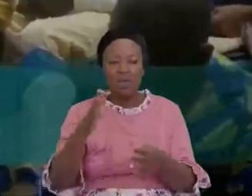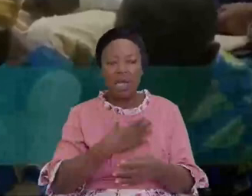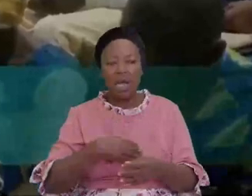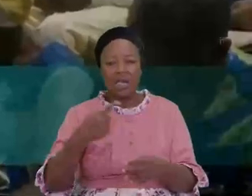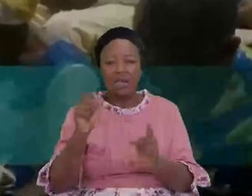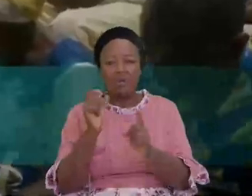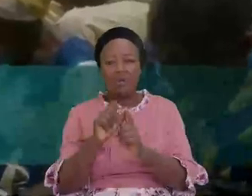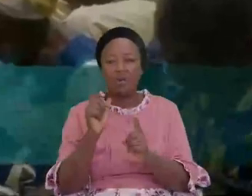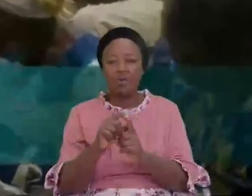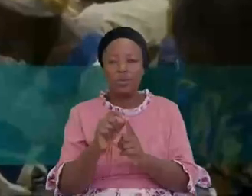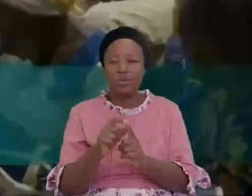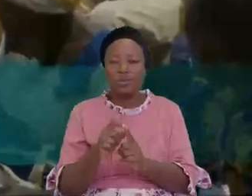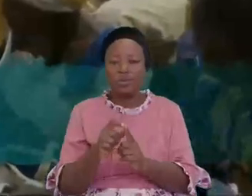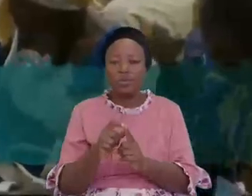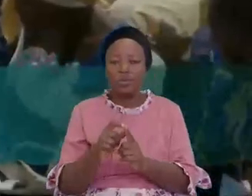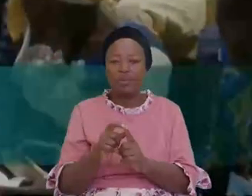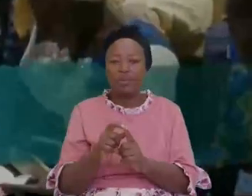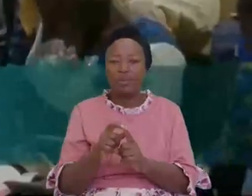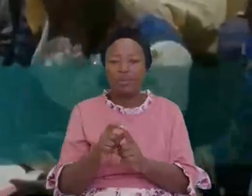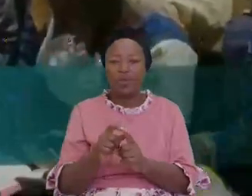L'esprit et la parole.